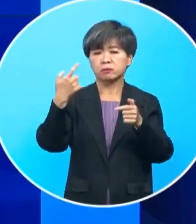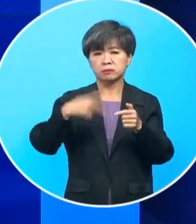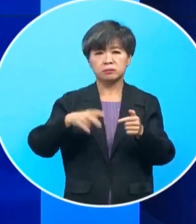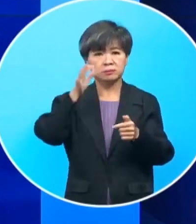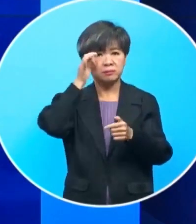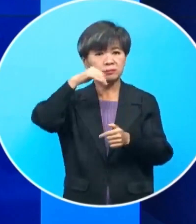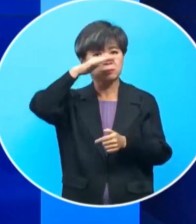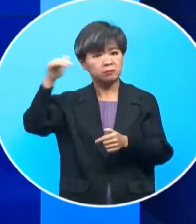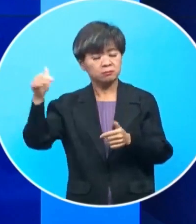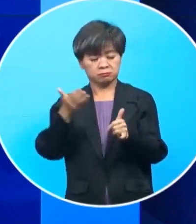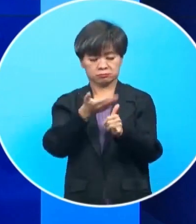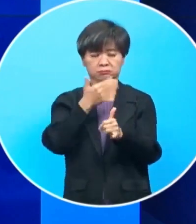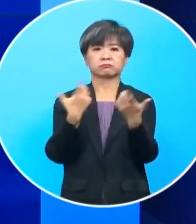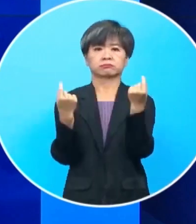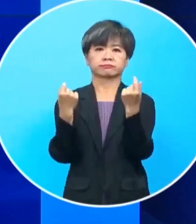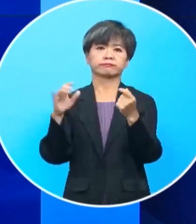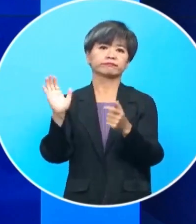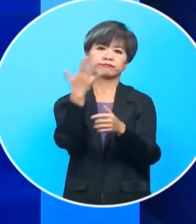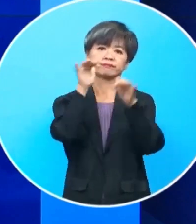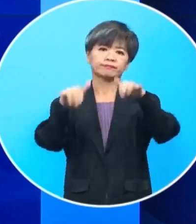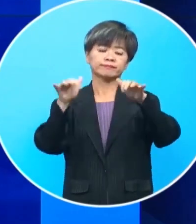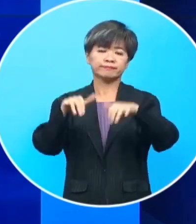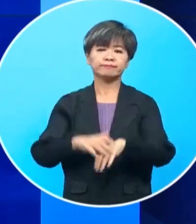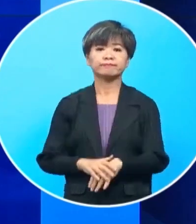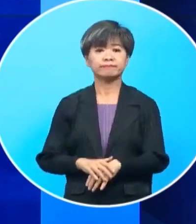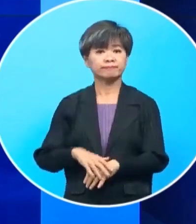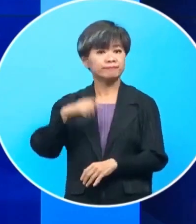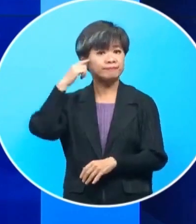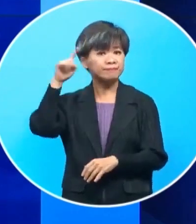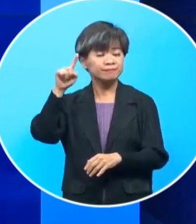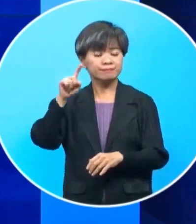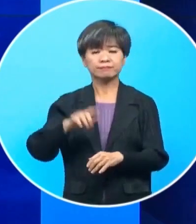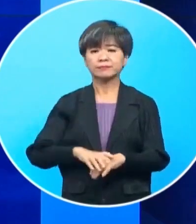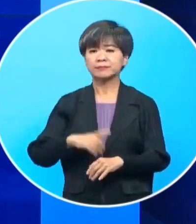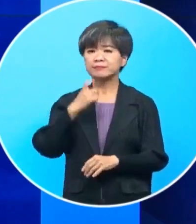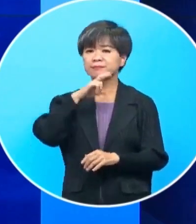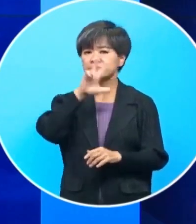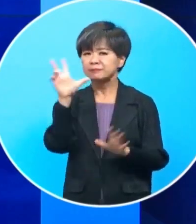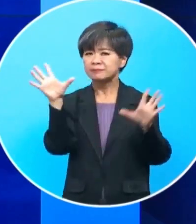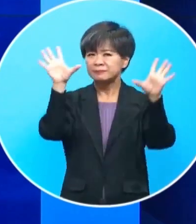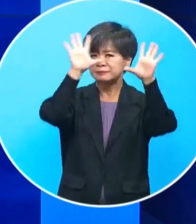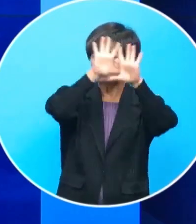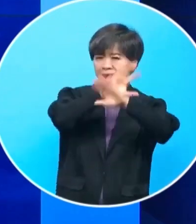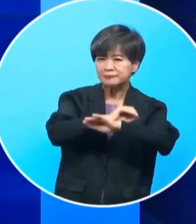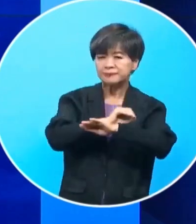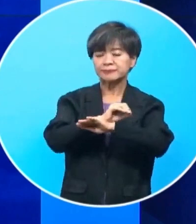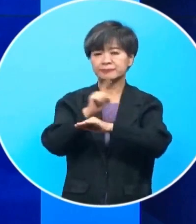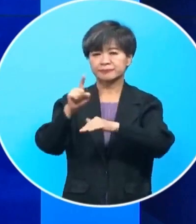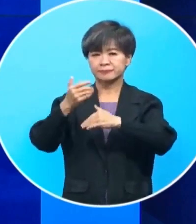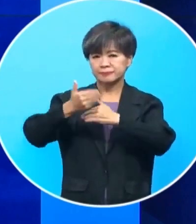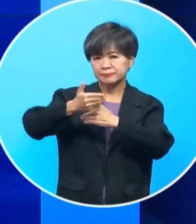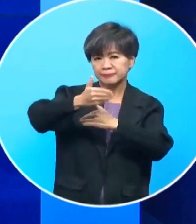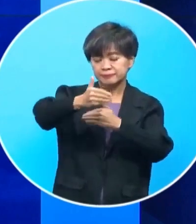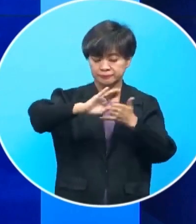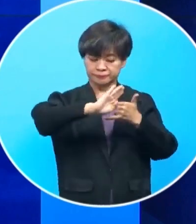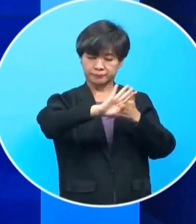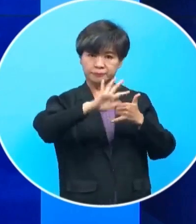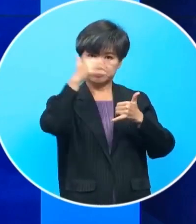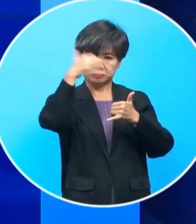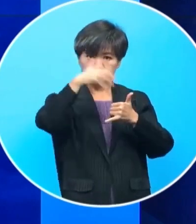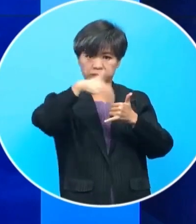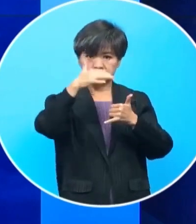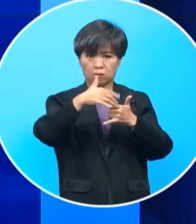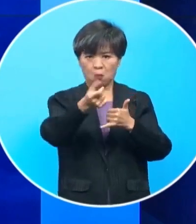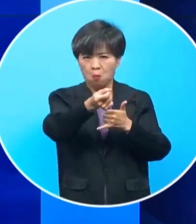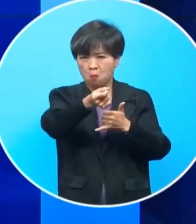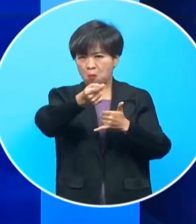者是山区有时候也会下一点雨。那明天白天到晚上，很明显的可以看到整个东半部降雨的情况